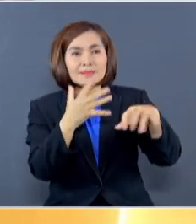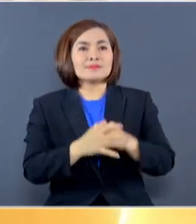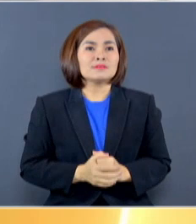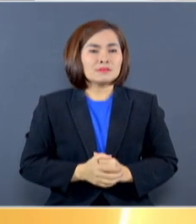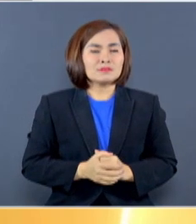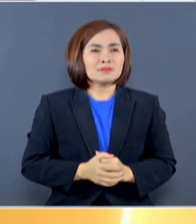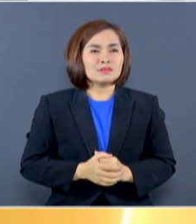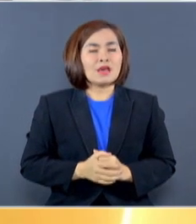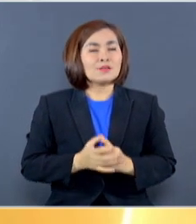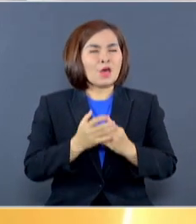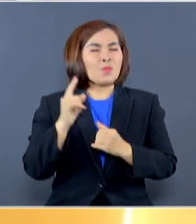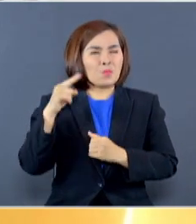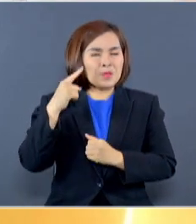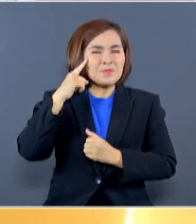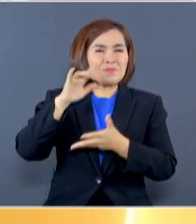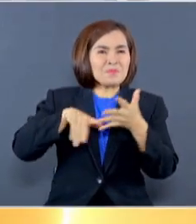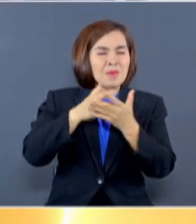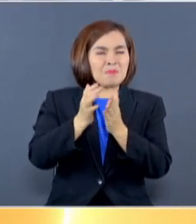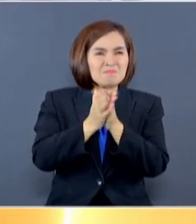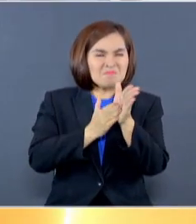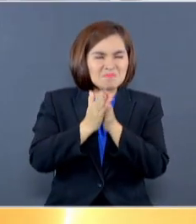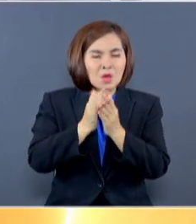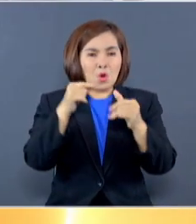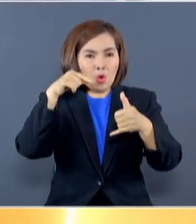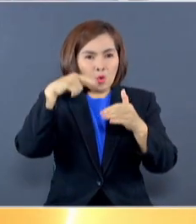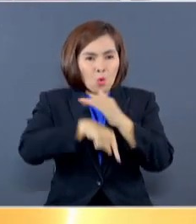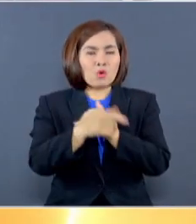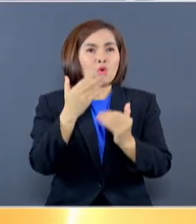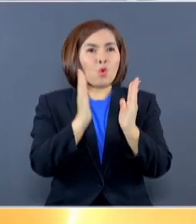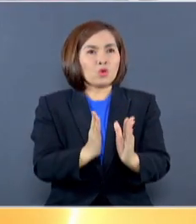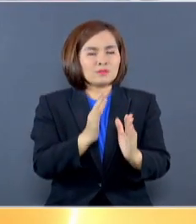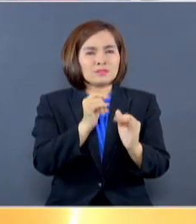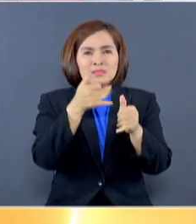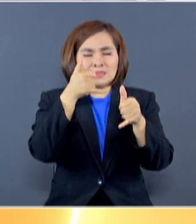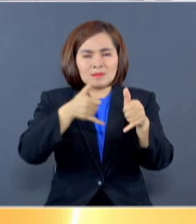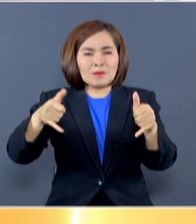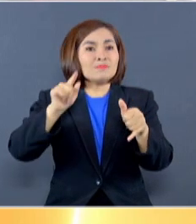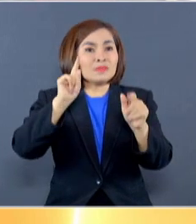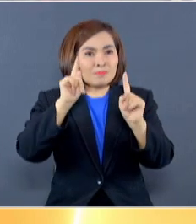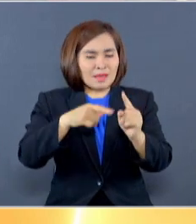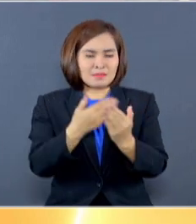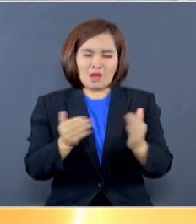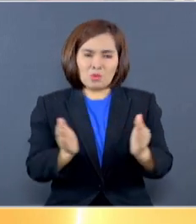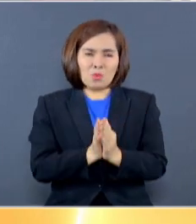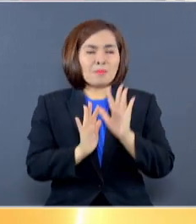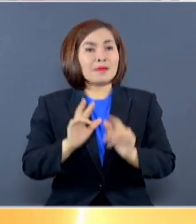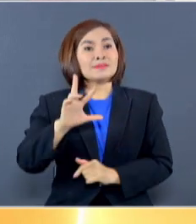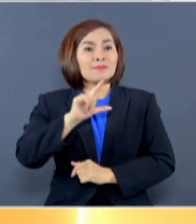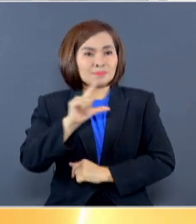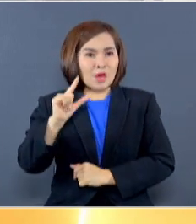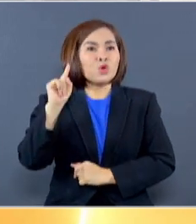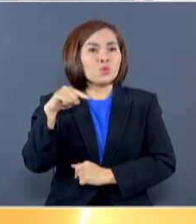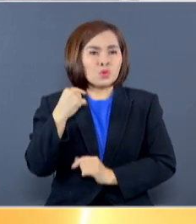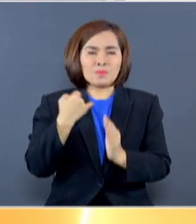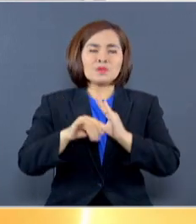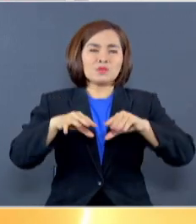ให้ตัวผู้ก่อเหตุโกงเงินผู้ต้องขังถึง 1,000 คนรวมกว่า3ล้านบาทครับเบื้องต้นนางมัทธิรารับสารภาพว่ากระทำการดังกล่าว